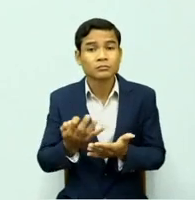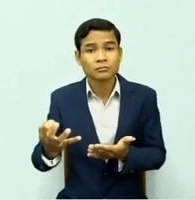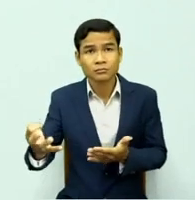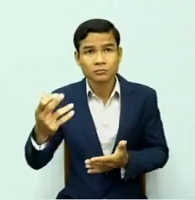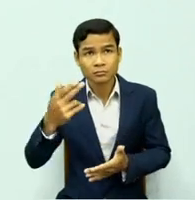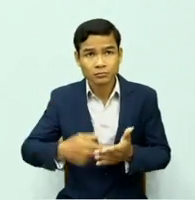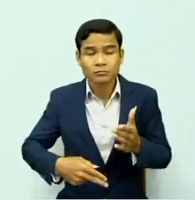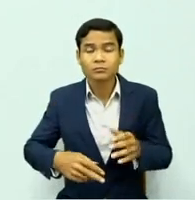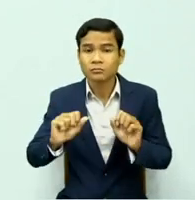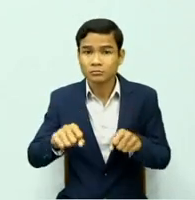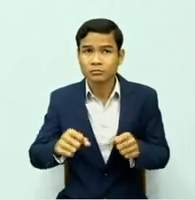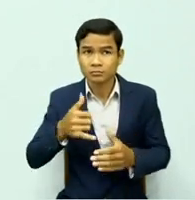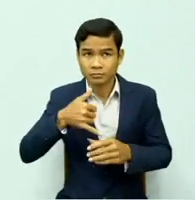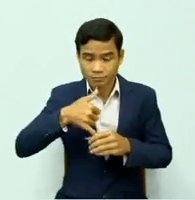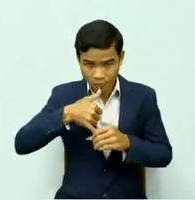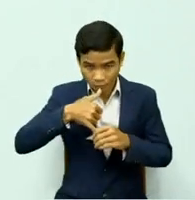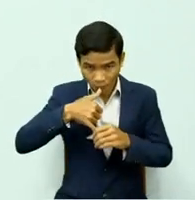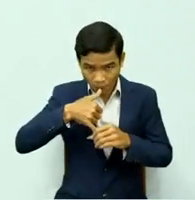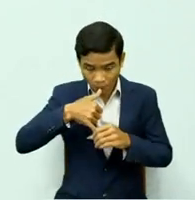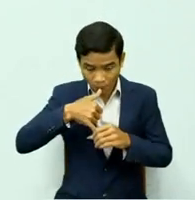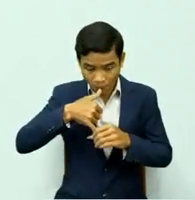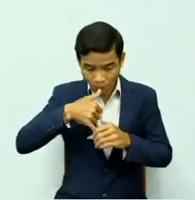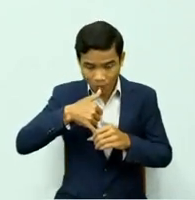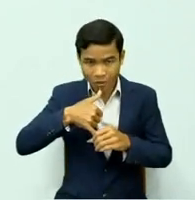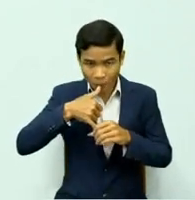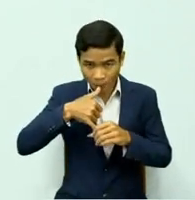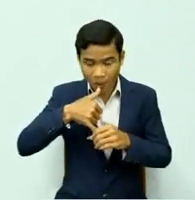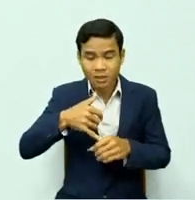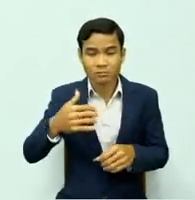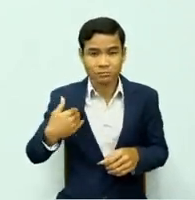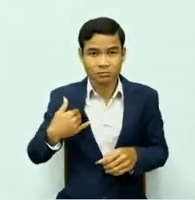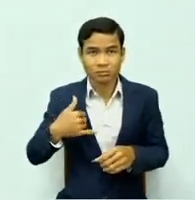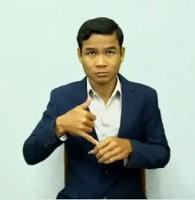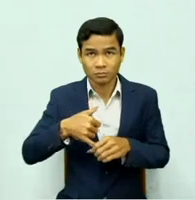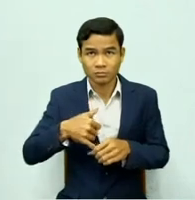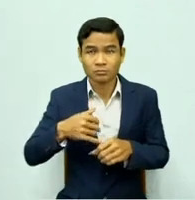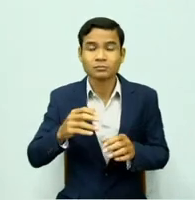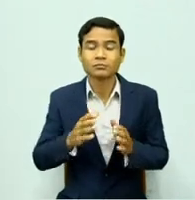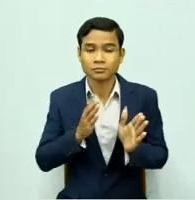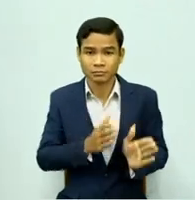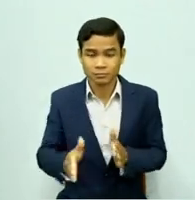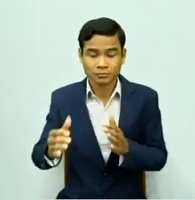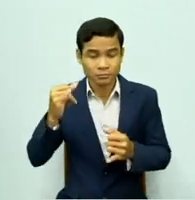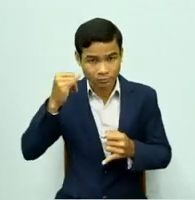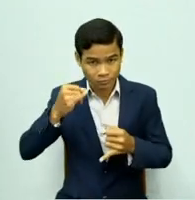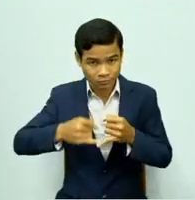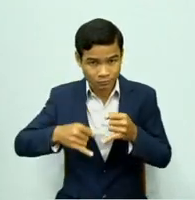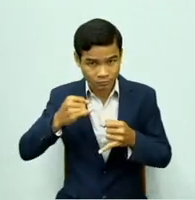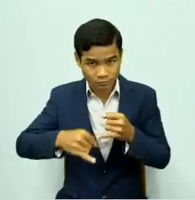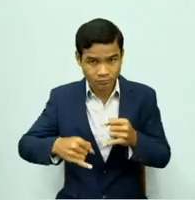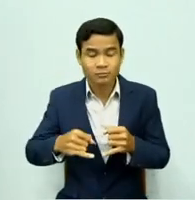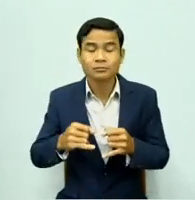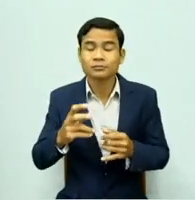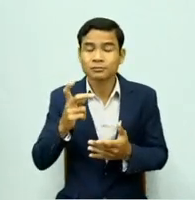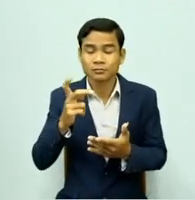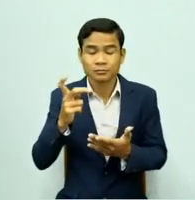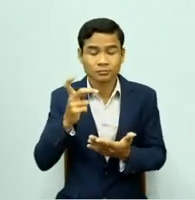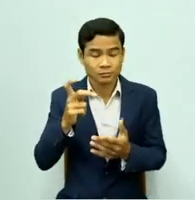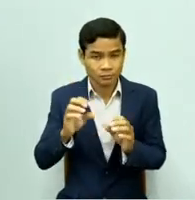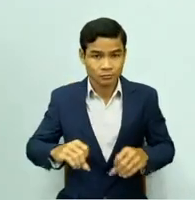ចាគឺបំពង់បើកណាកូនណាចាអ្នកគ្រូនឹងរៀបចាំក្រោយគេនៃលំនាំមួយ